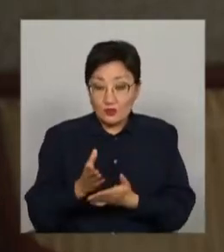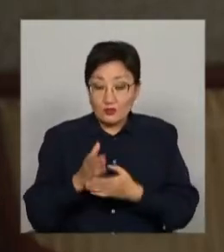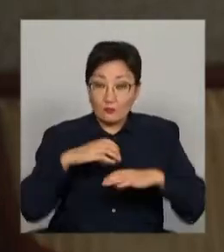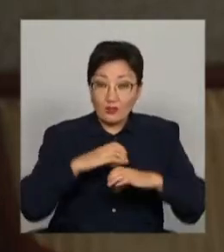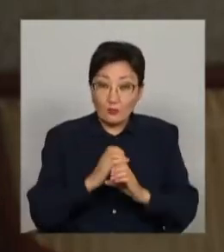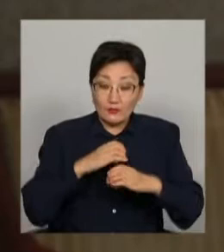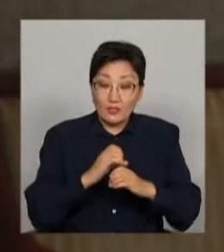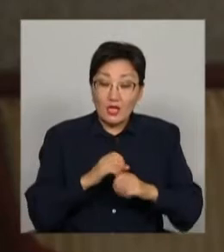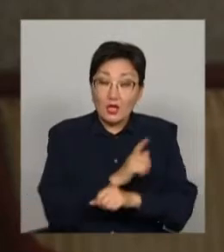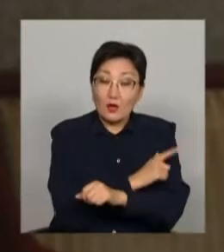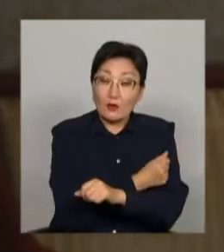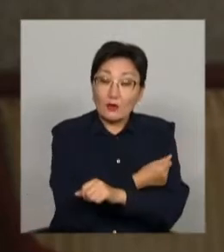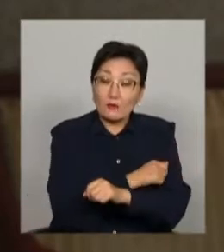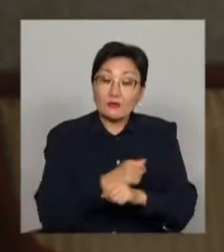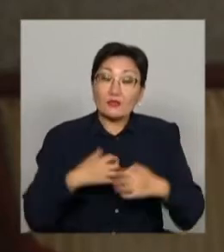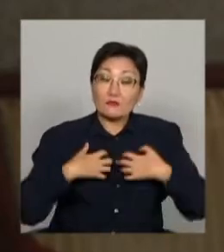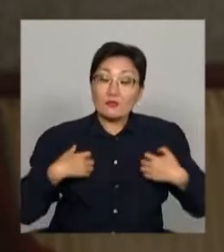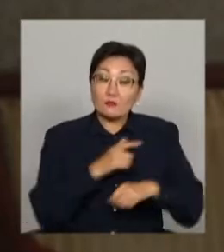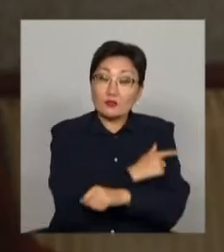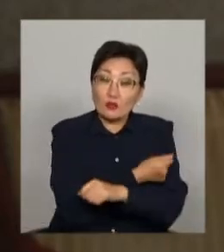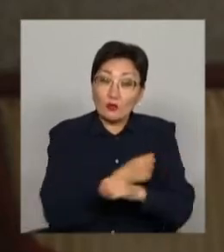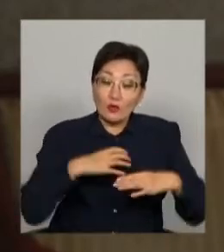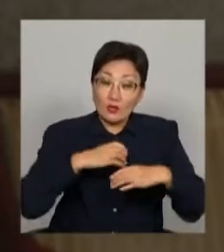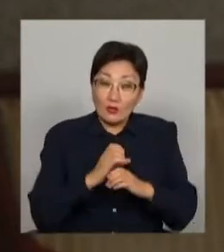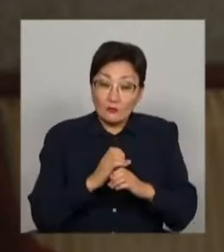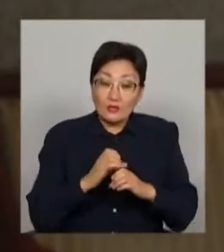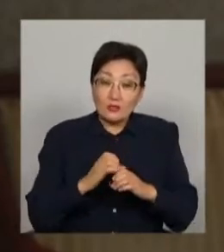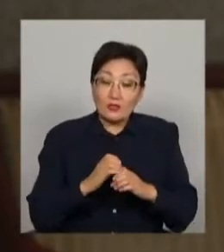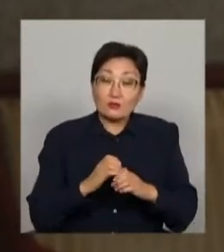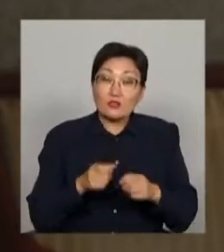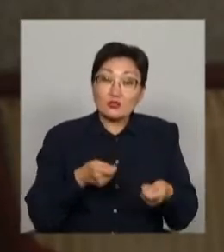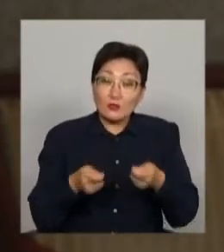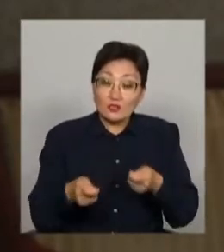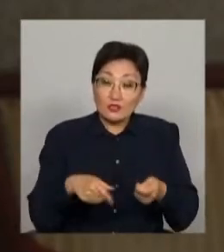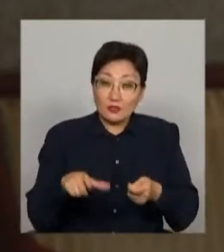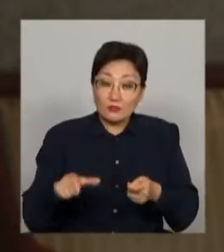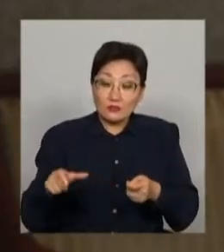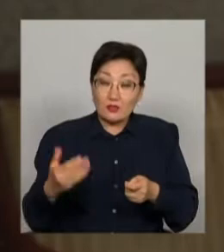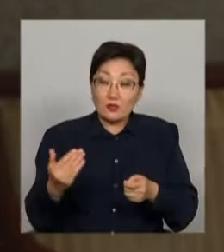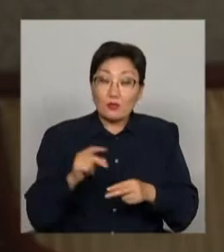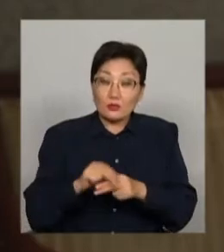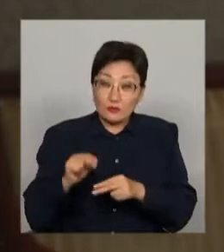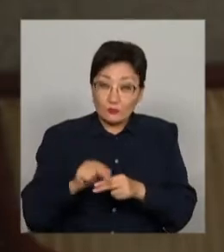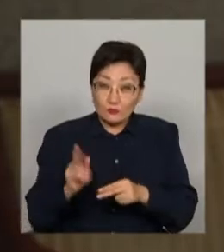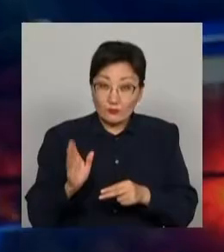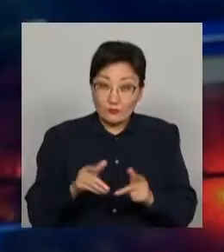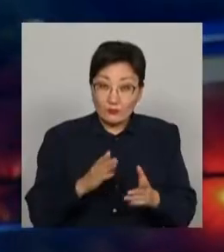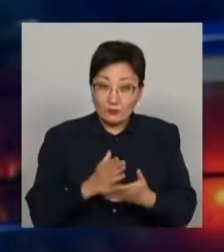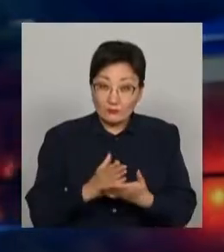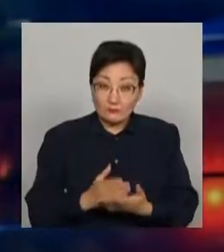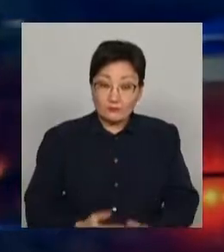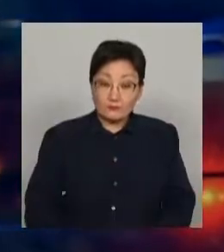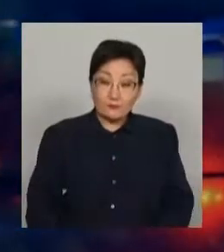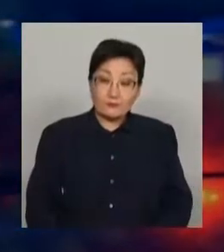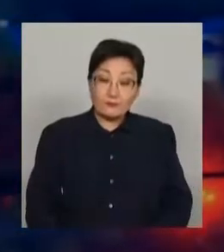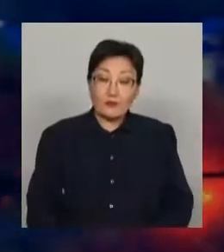лабораториялар мен ветеринария саласындағы лабораториялардың басшылары немесе лидерлерін дайындау болып табылады.